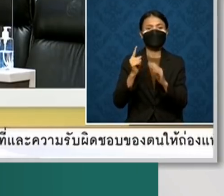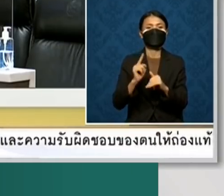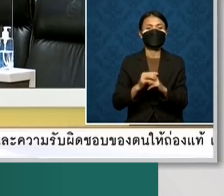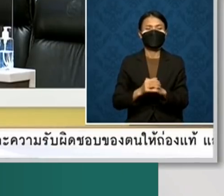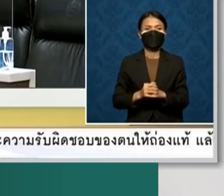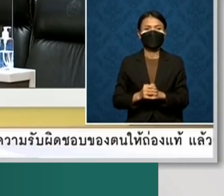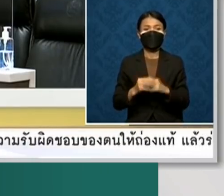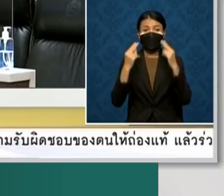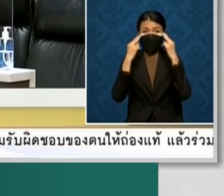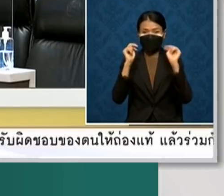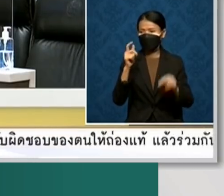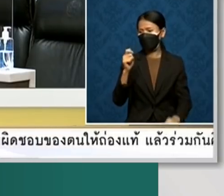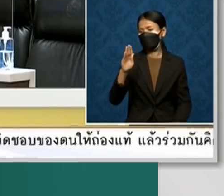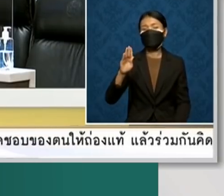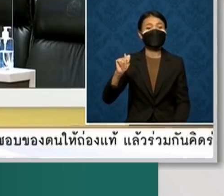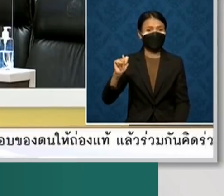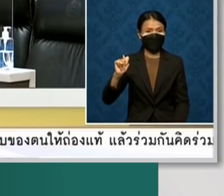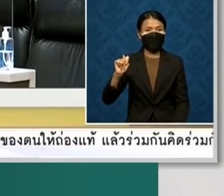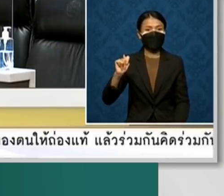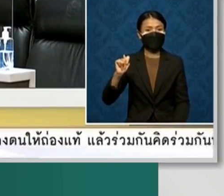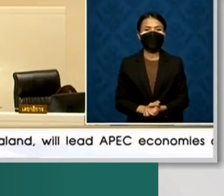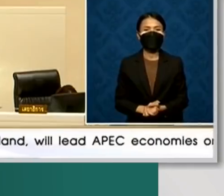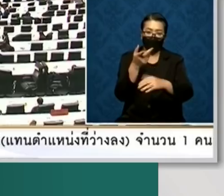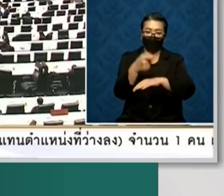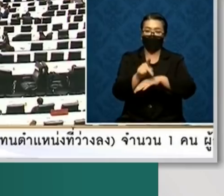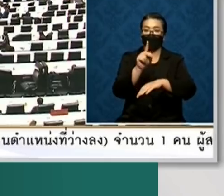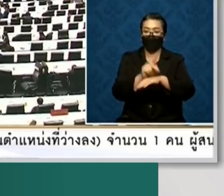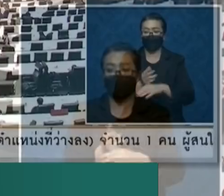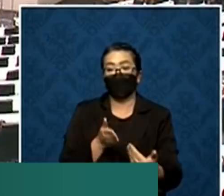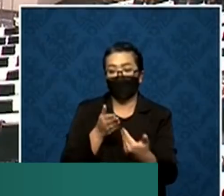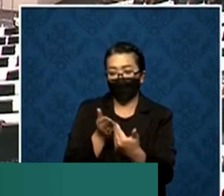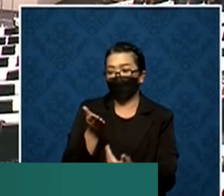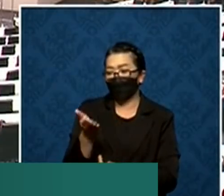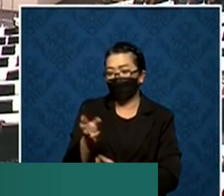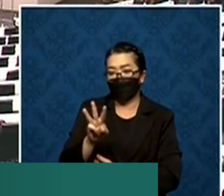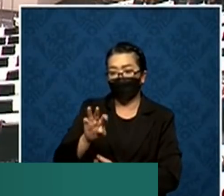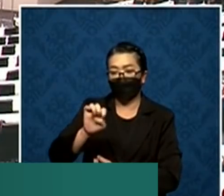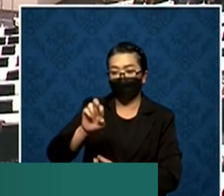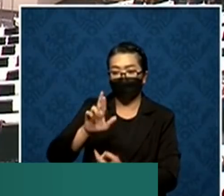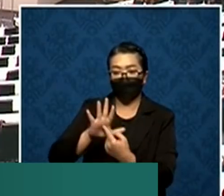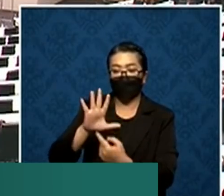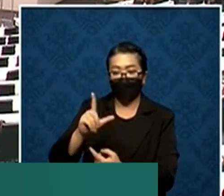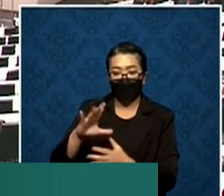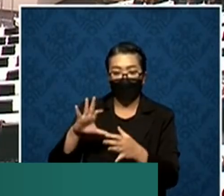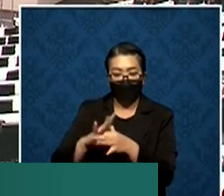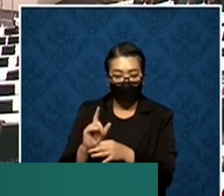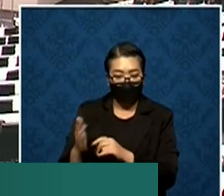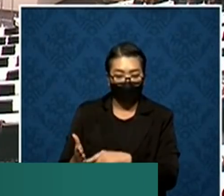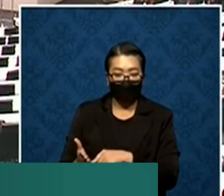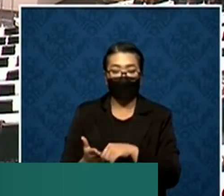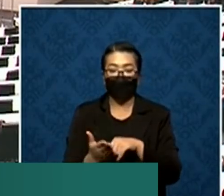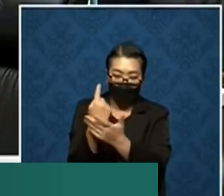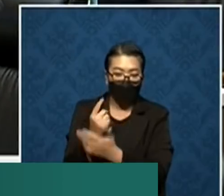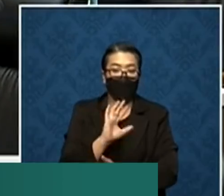เป็นเรื่องที่ยอมรับได้ครับพวกเราก็รับทราบกันแล้วก็ถือปฏิบัติตามนั้นแต่ในส่วนของพรรคเพื่อไทยเนี่ยเรายังยึดถือมติเดิม